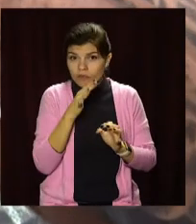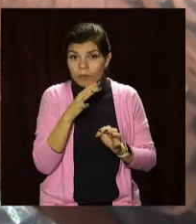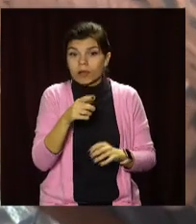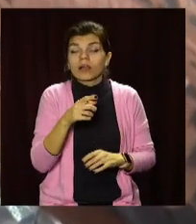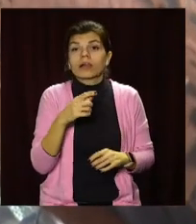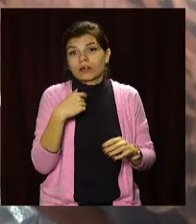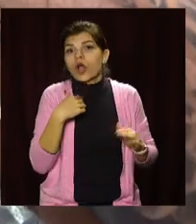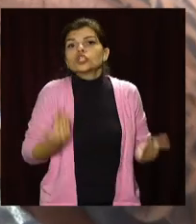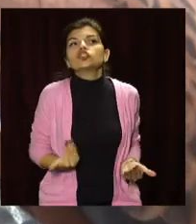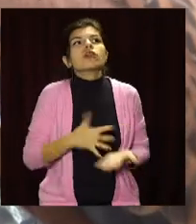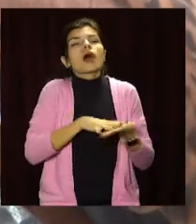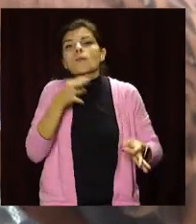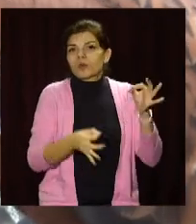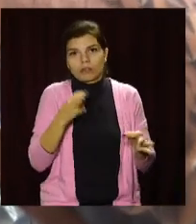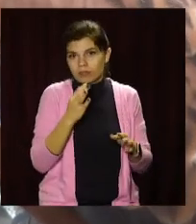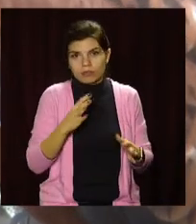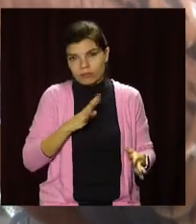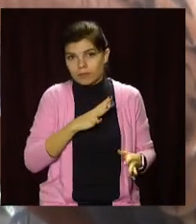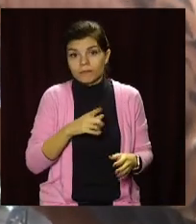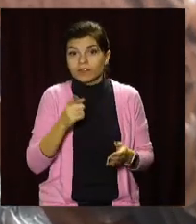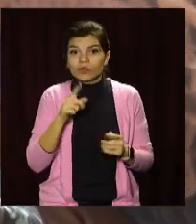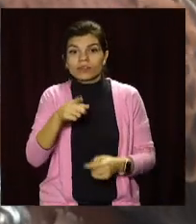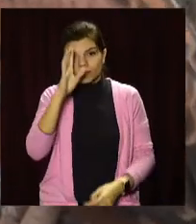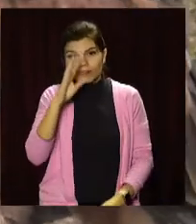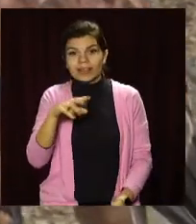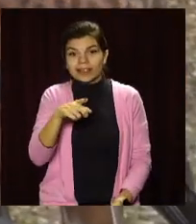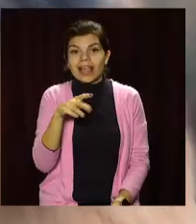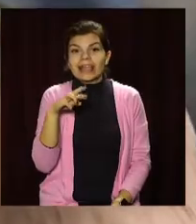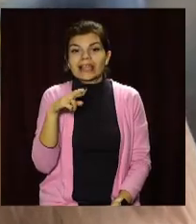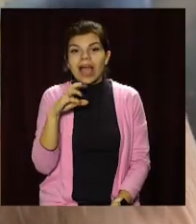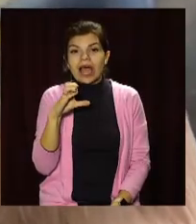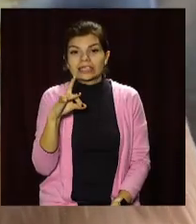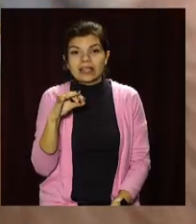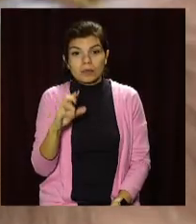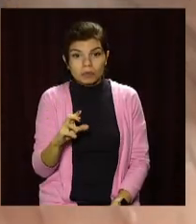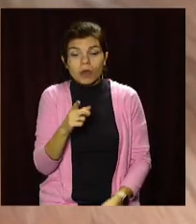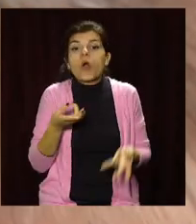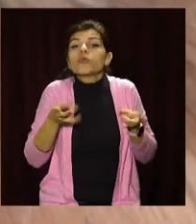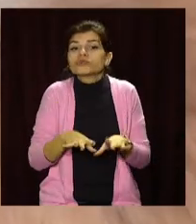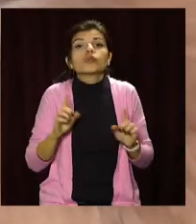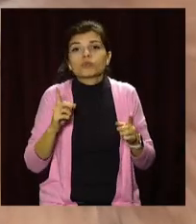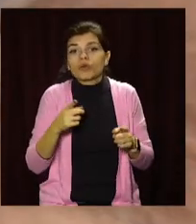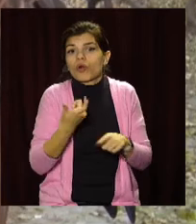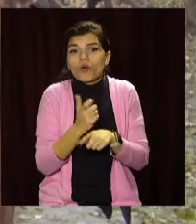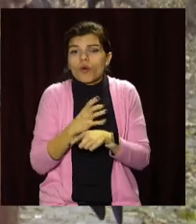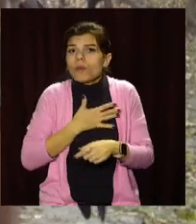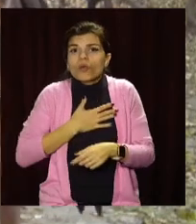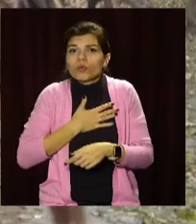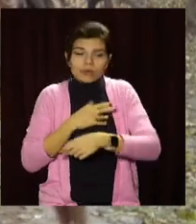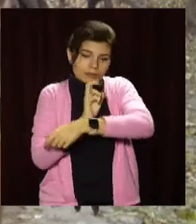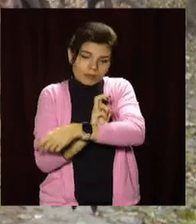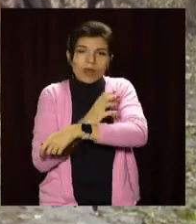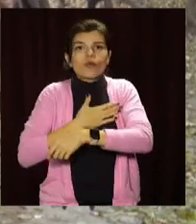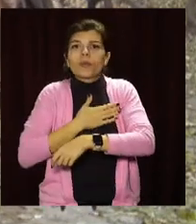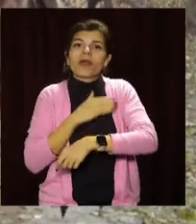яструб-курганник. Тоже попал ко мне птенцом 2 года назад, их было 4 штуки. Почему она осталась? Потому что она была очень ручная. Любит поговорить,